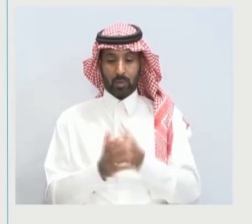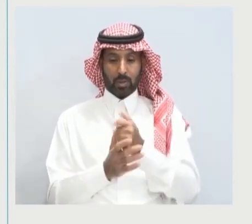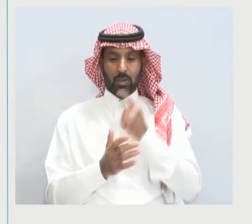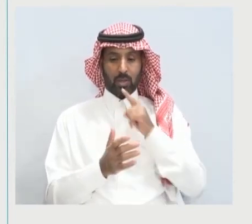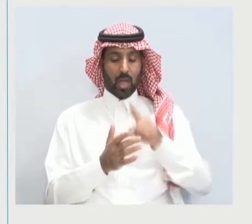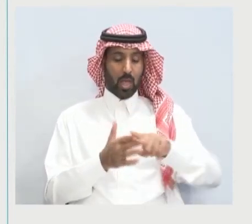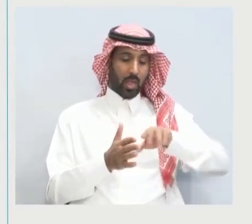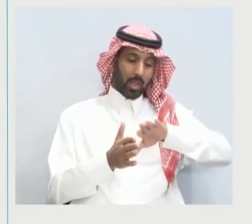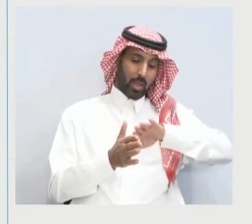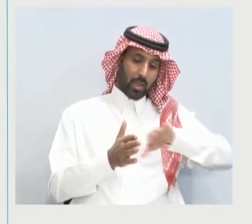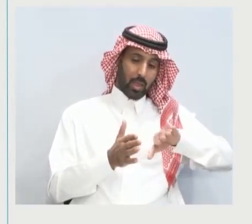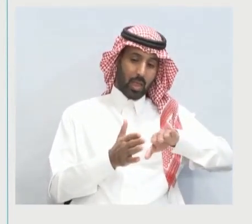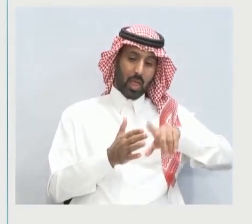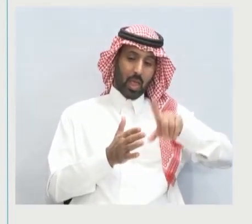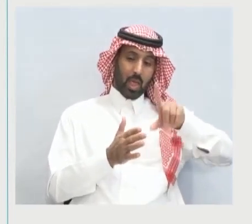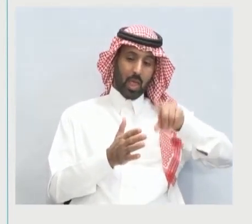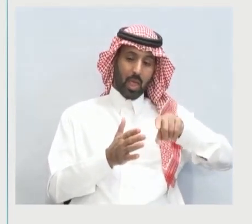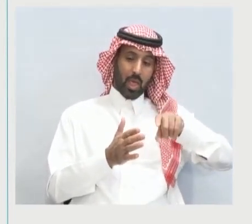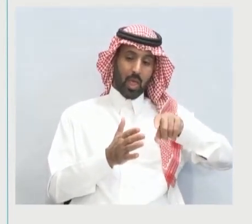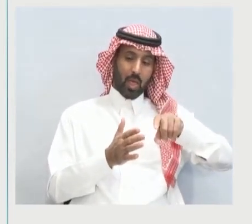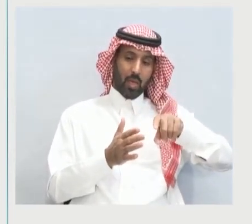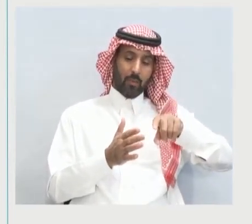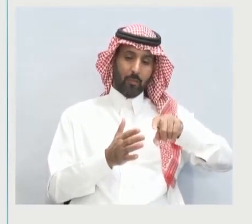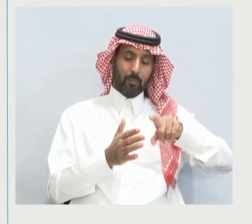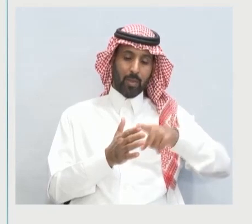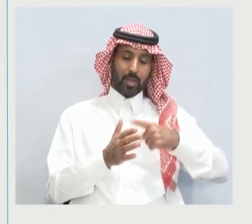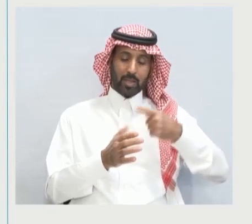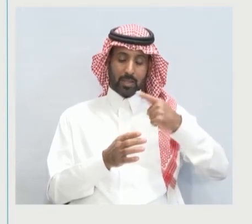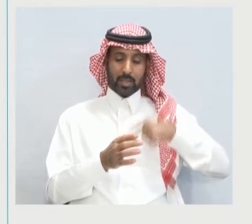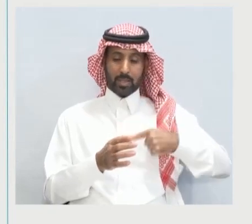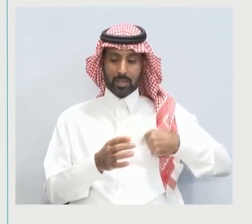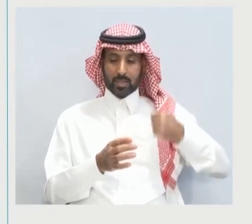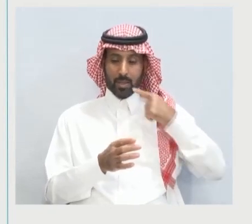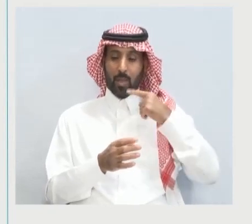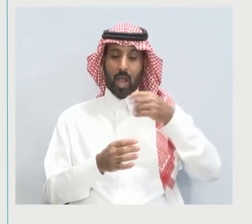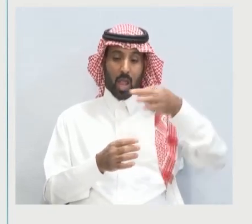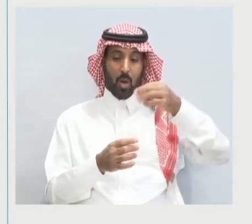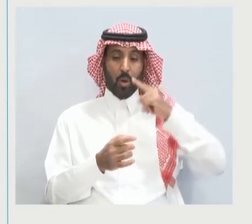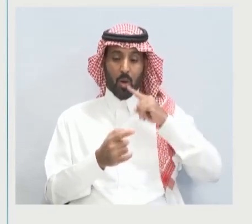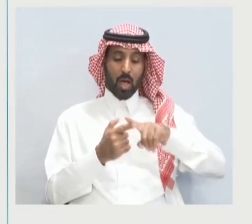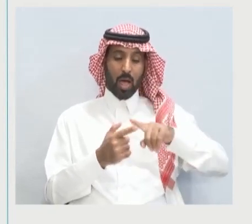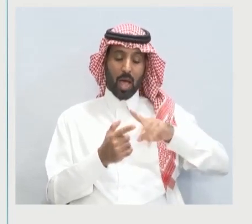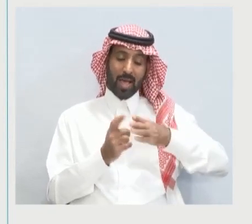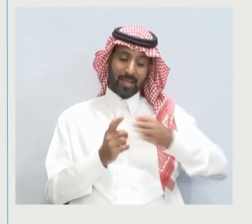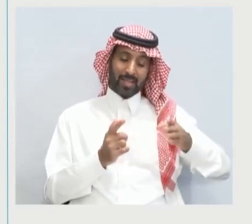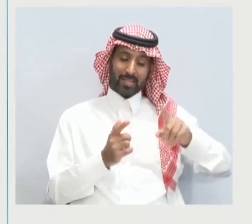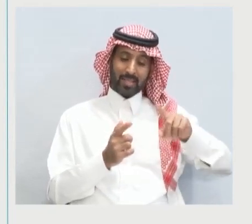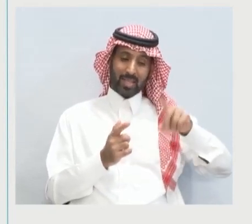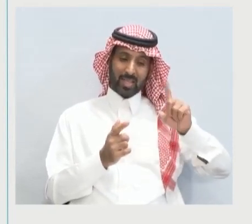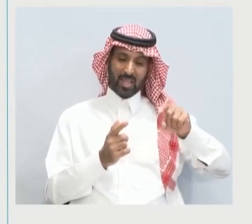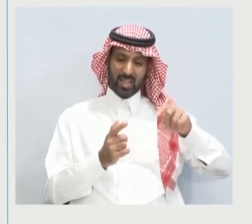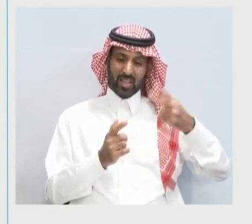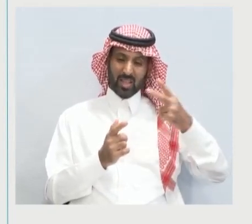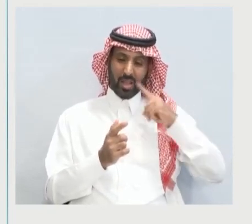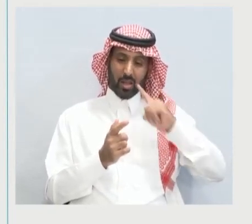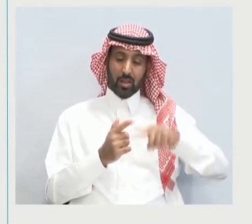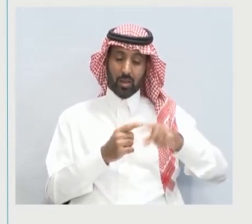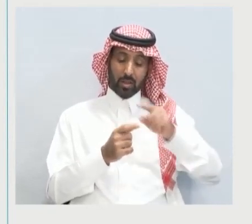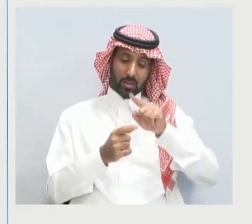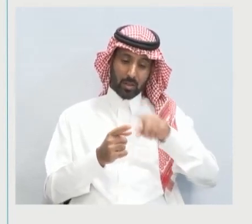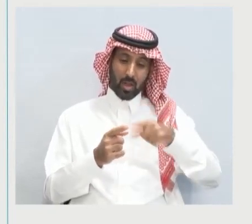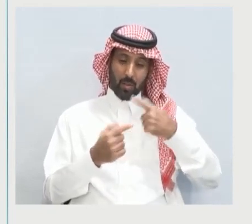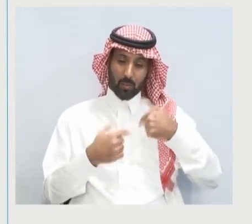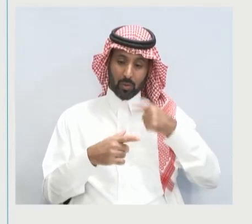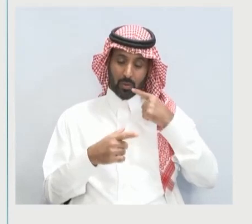بالضغط على بعد الضغط على اسم الورقه بزر الفاره لايسر الضغط المزدوج سيتم ايتاحه كتابه